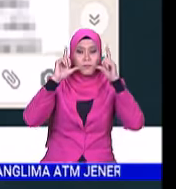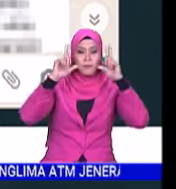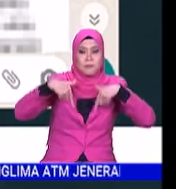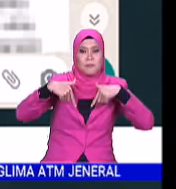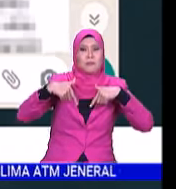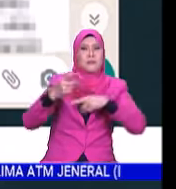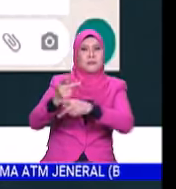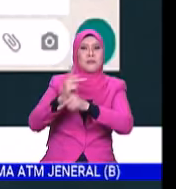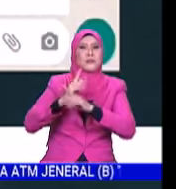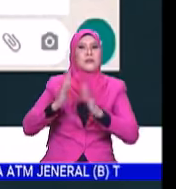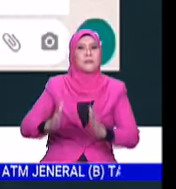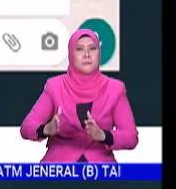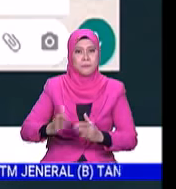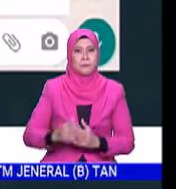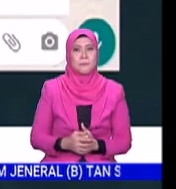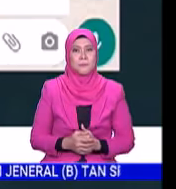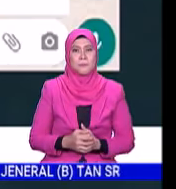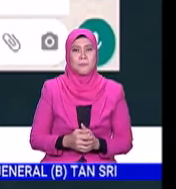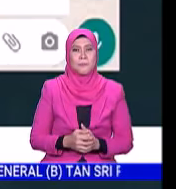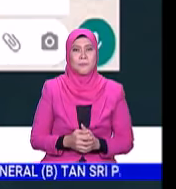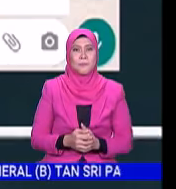peminjam.